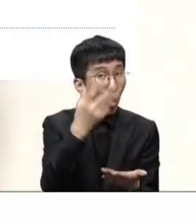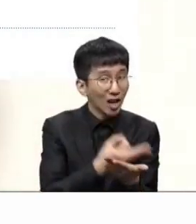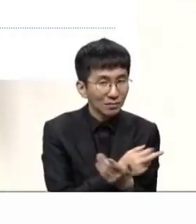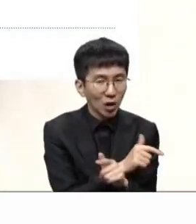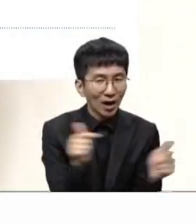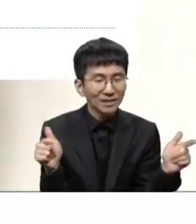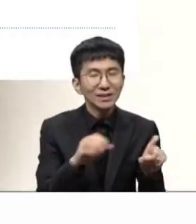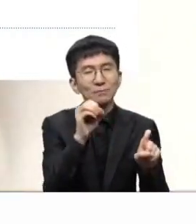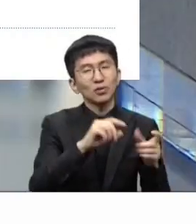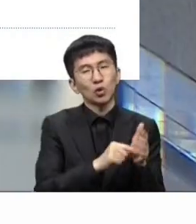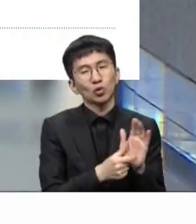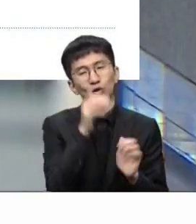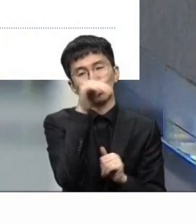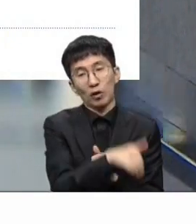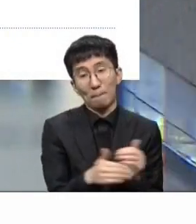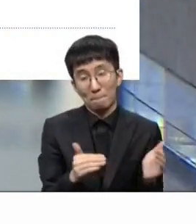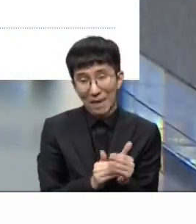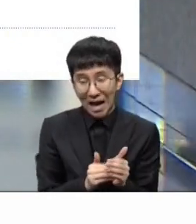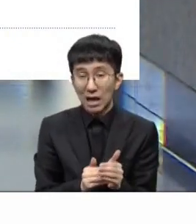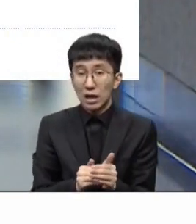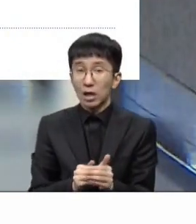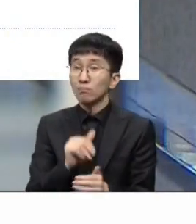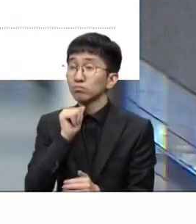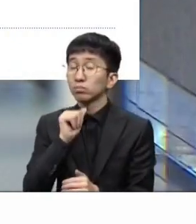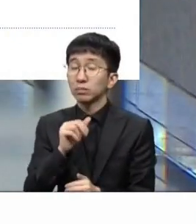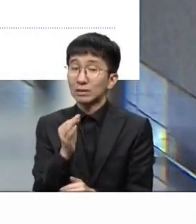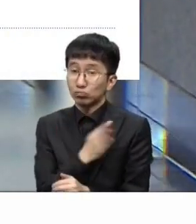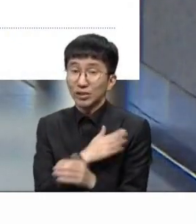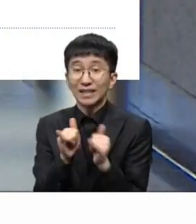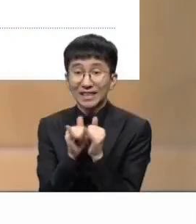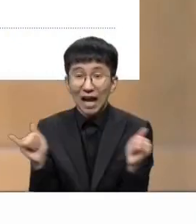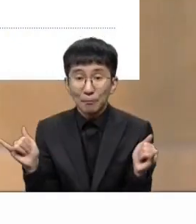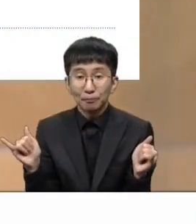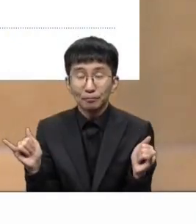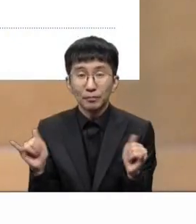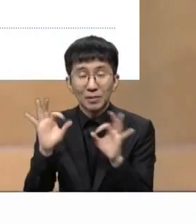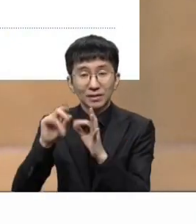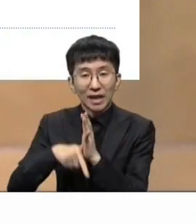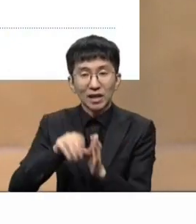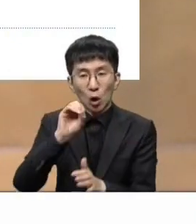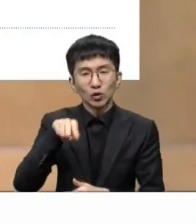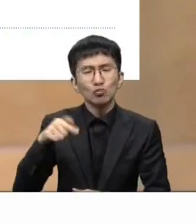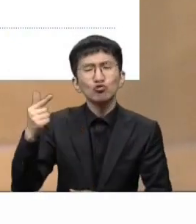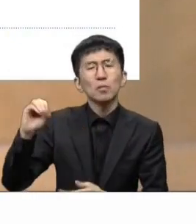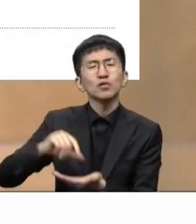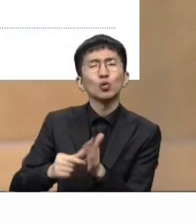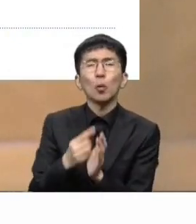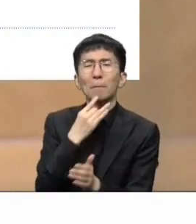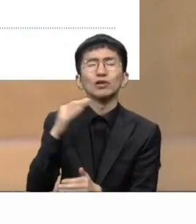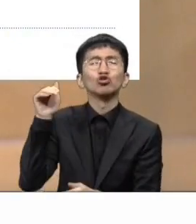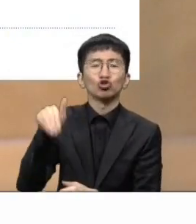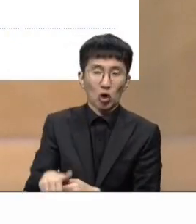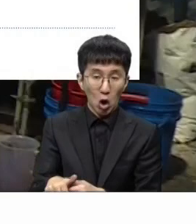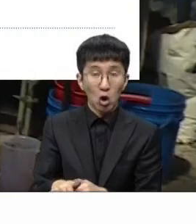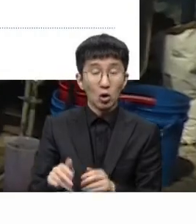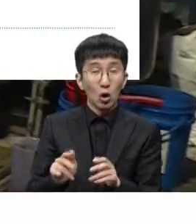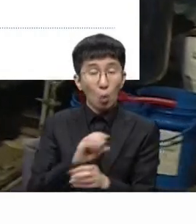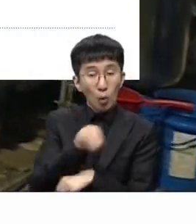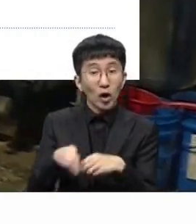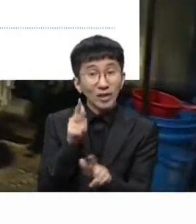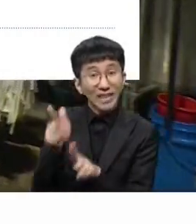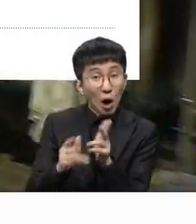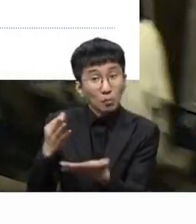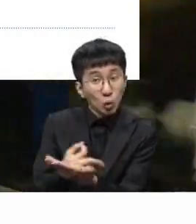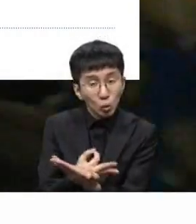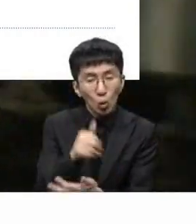안팎으로 급감한 반면 상위 20%의 근로소득은 0.6% 줄어드는 데 그쳤고 사업소득은